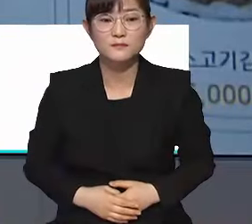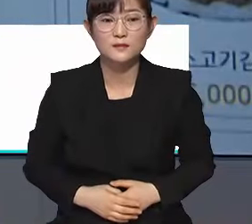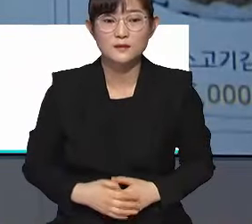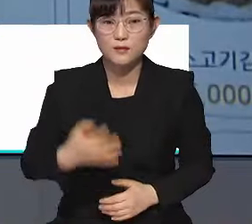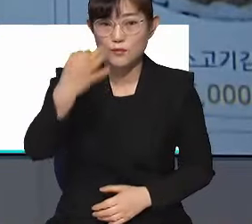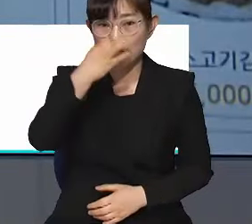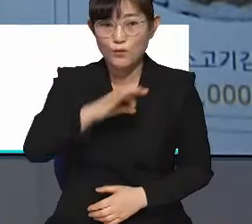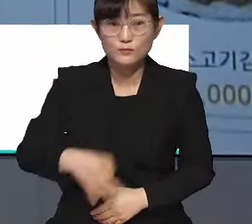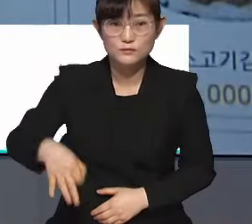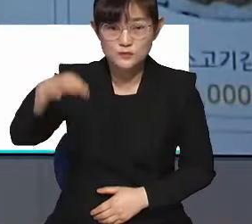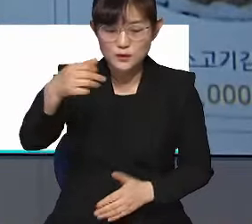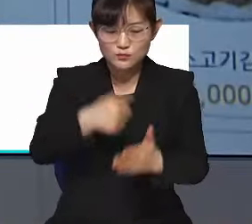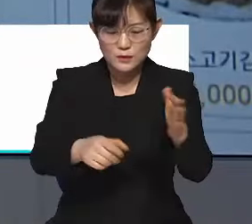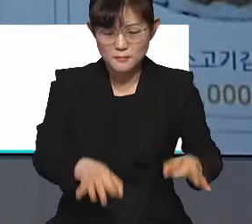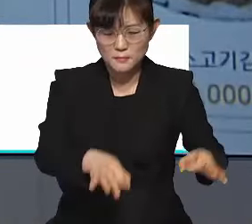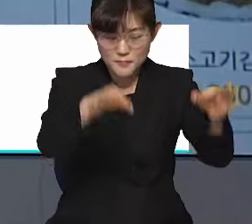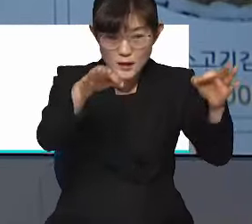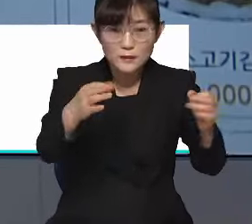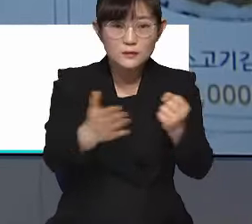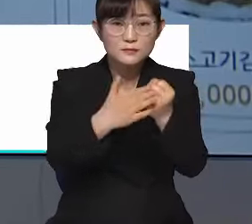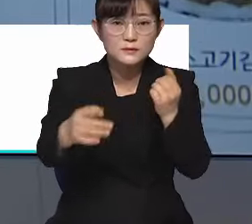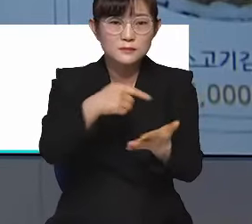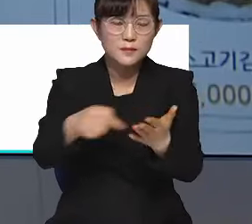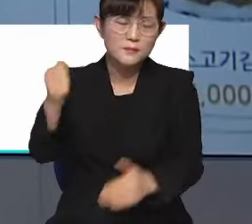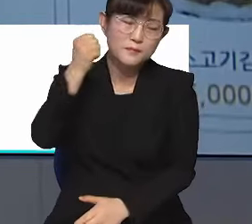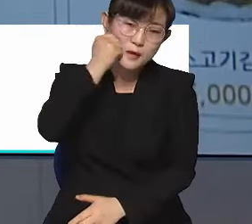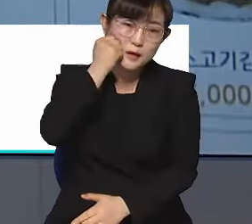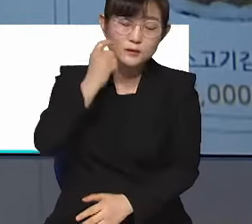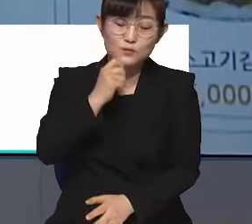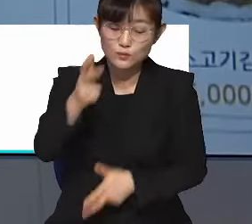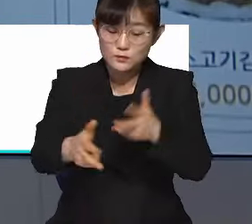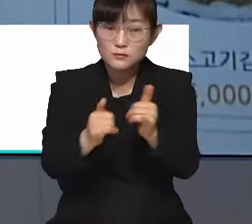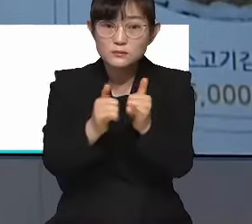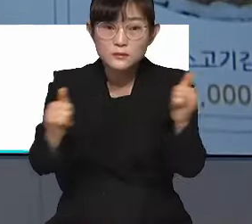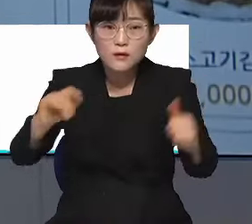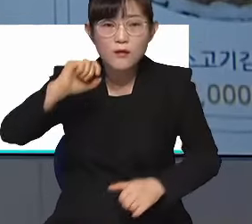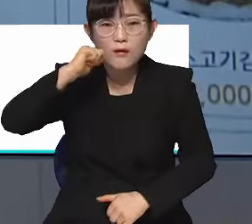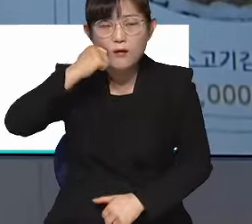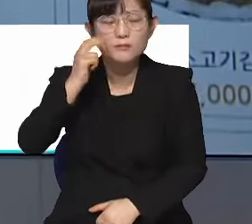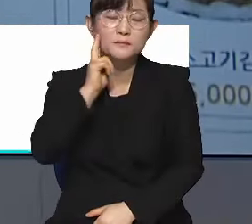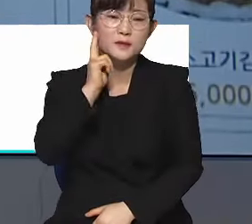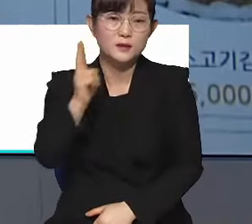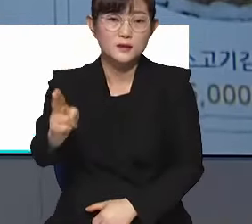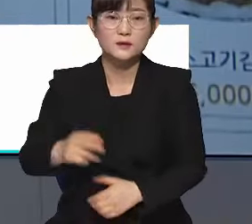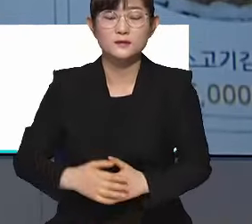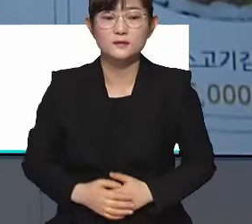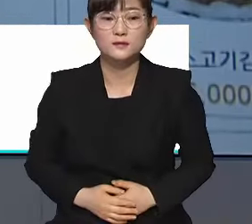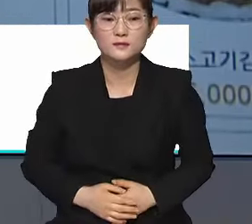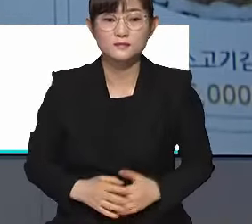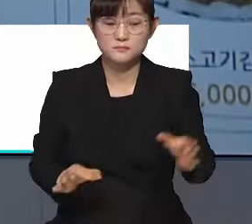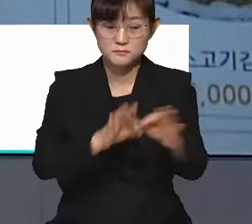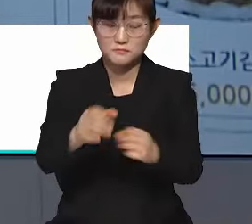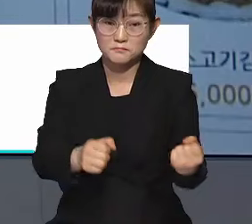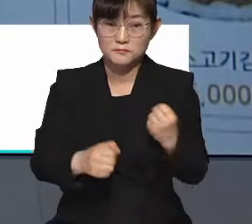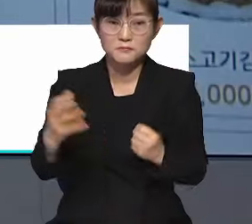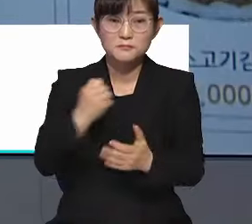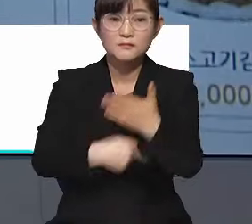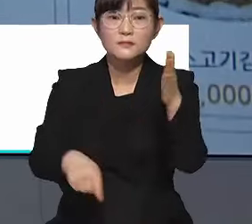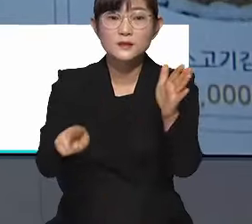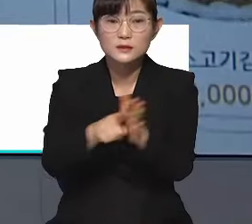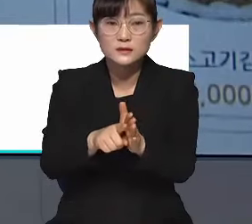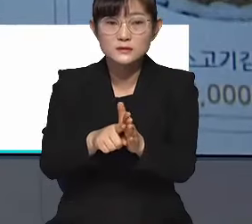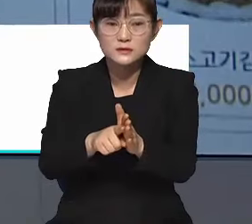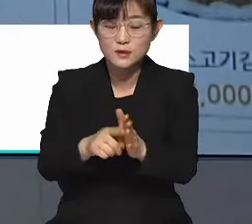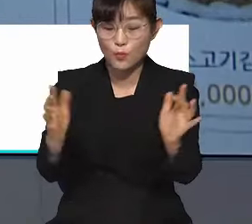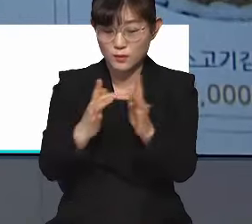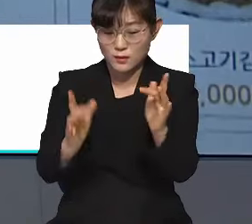고금리 고물가의 직격탄을 맞고 있는 지역 소상공인들의 어려움이 갈수록 커지고 있습니다. 경쟁력을 갖추기 위해 온라인